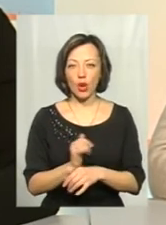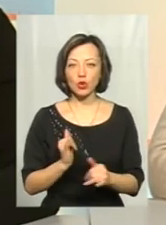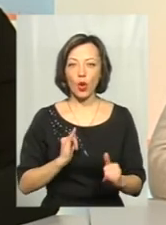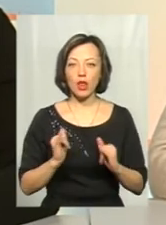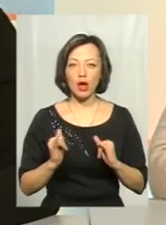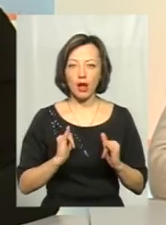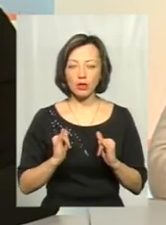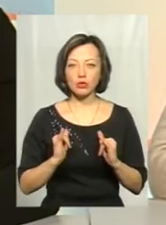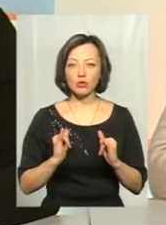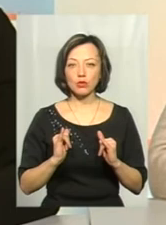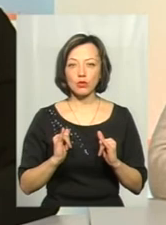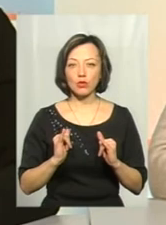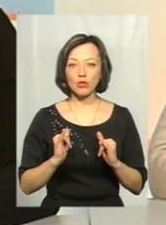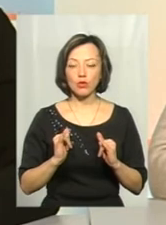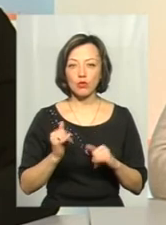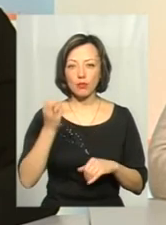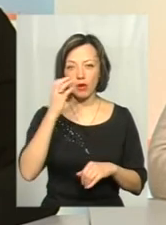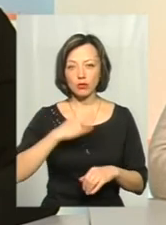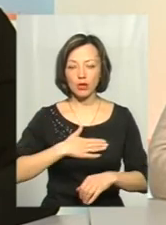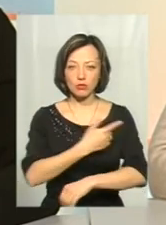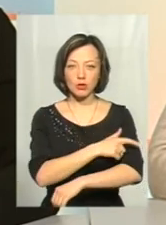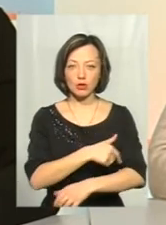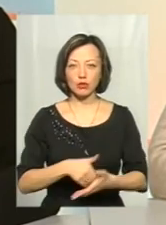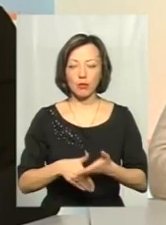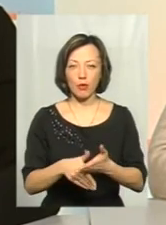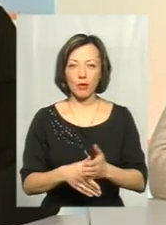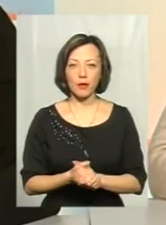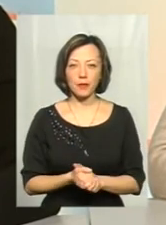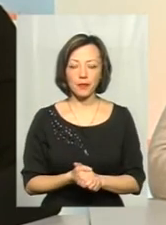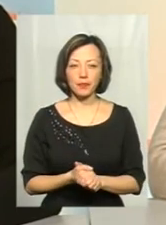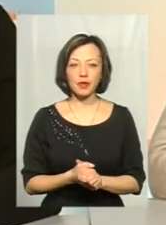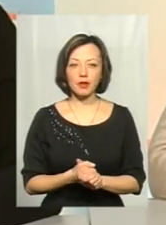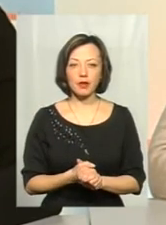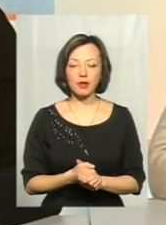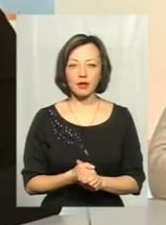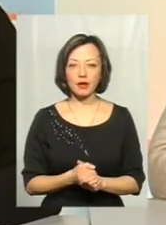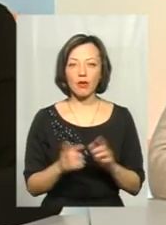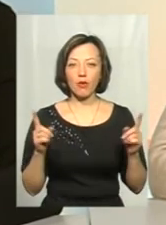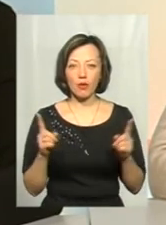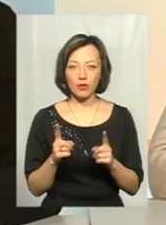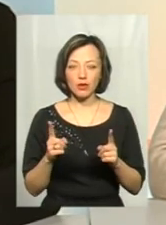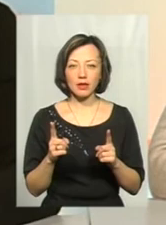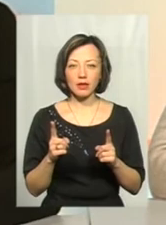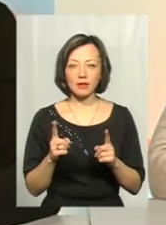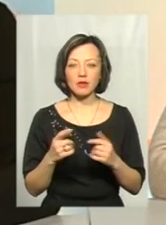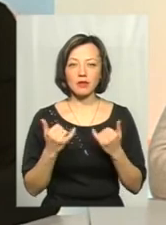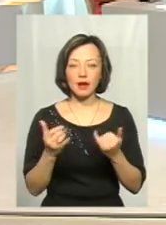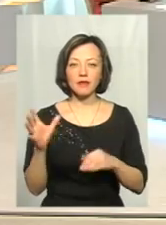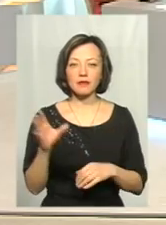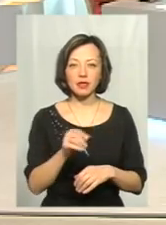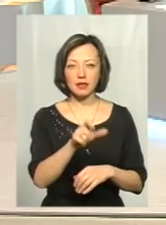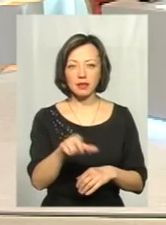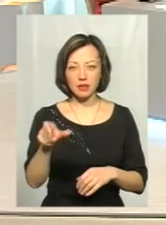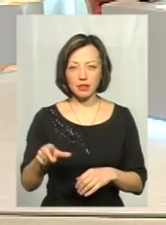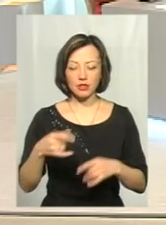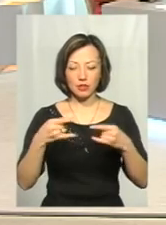таку гуманну, таку нашу медичну допомогу. І ще хочу зазначити, дуже коротко, так. Дуже коротко для всіх телеглядачів